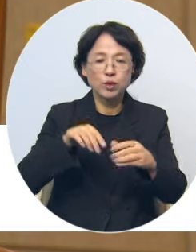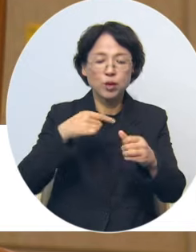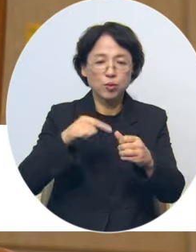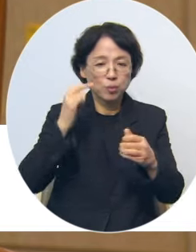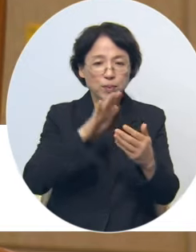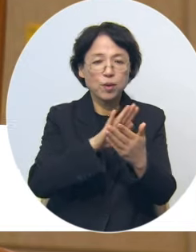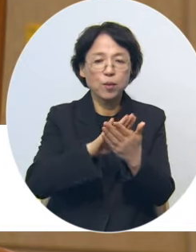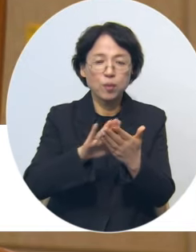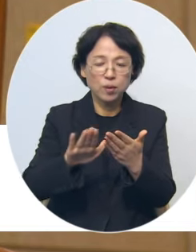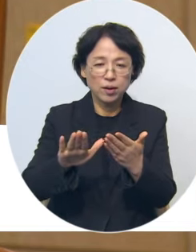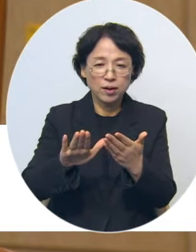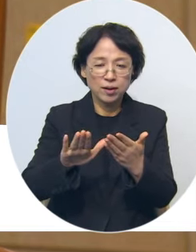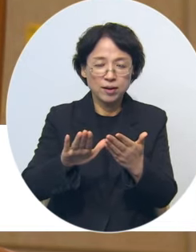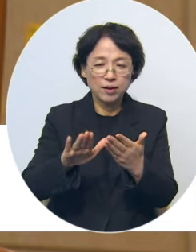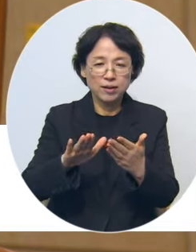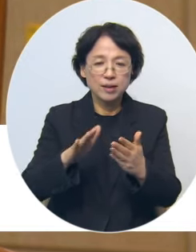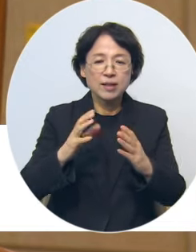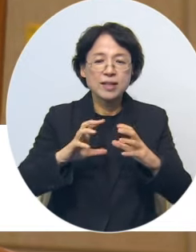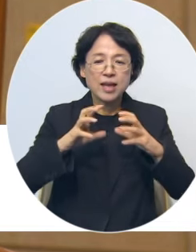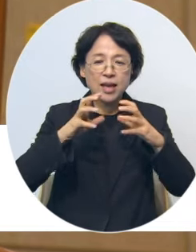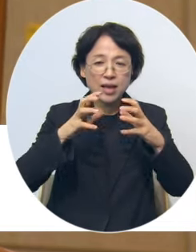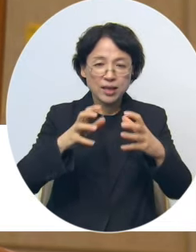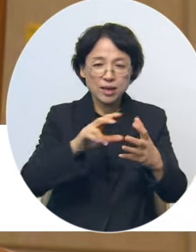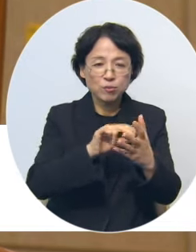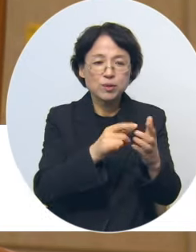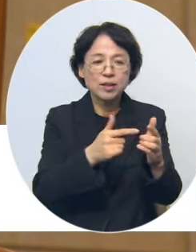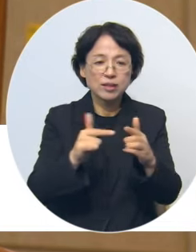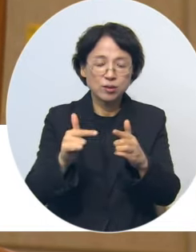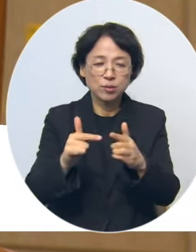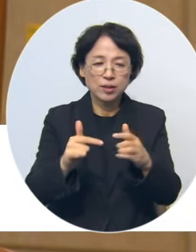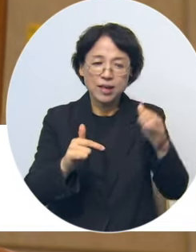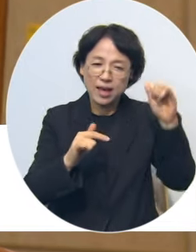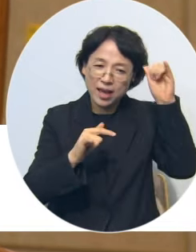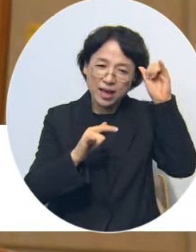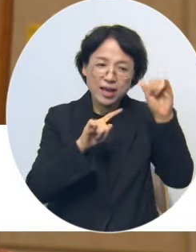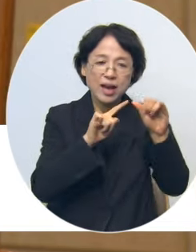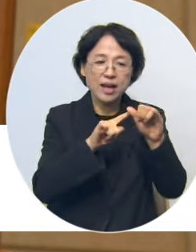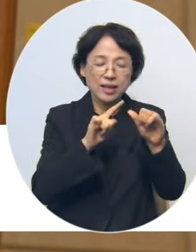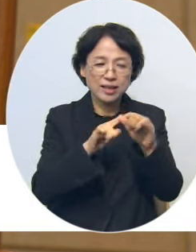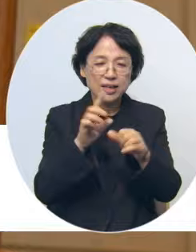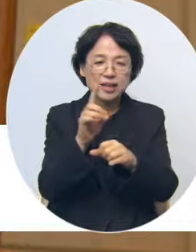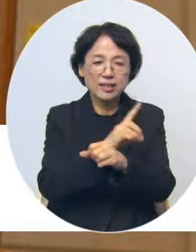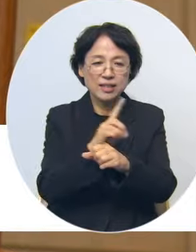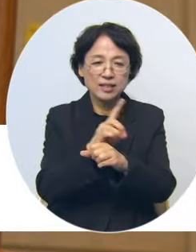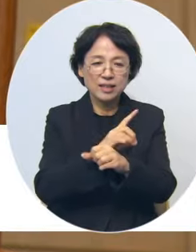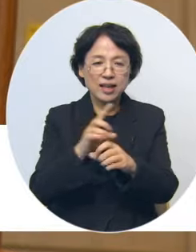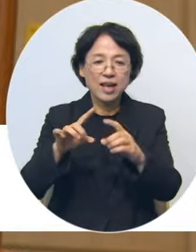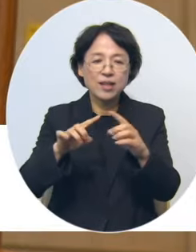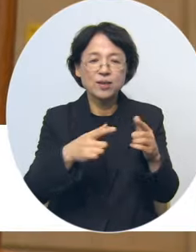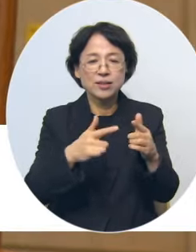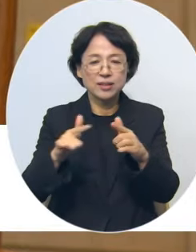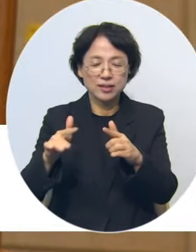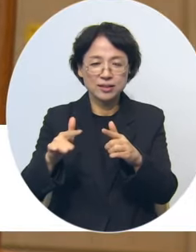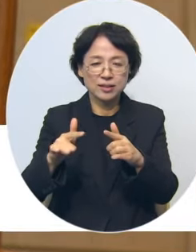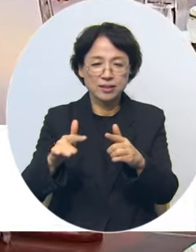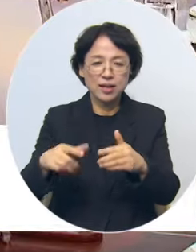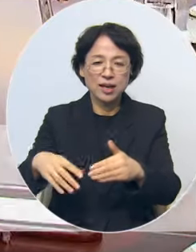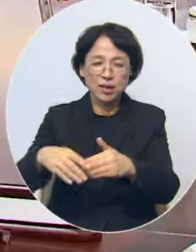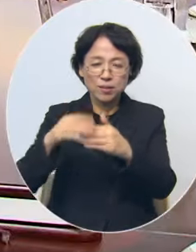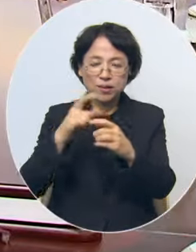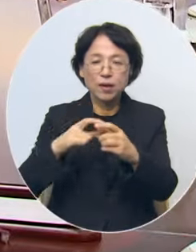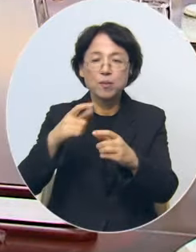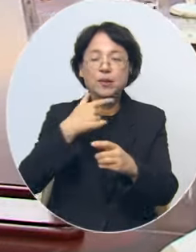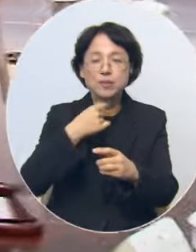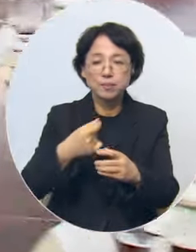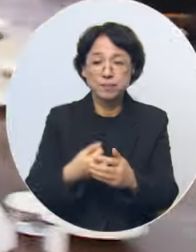tourism, regional global issues, and also the new digital AI energy issues.